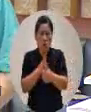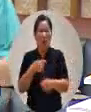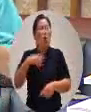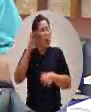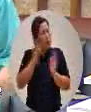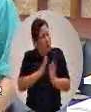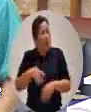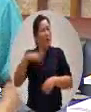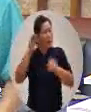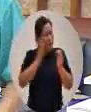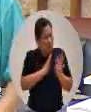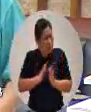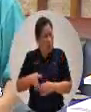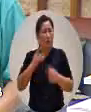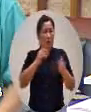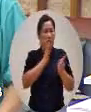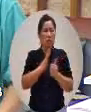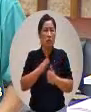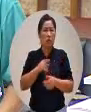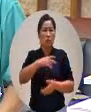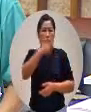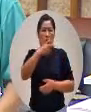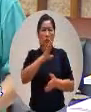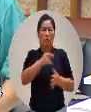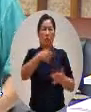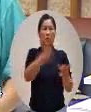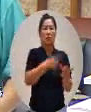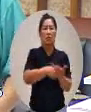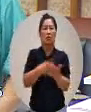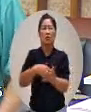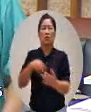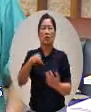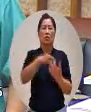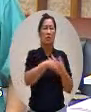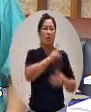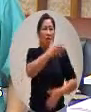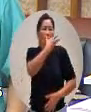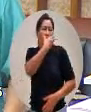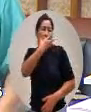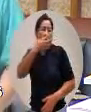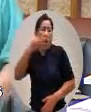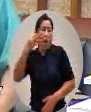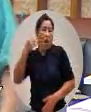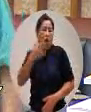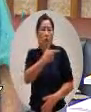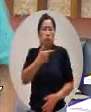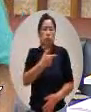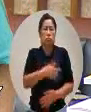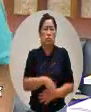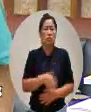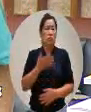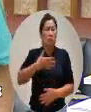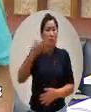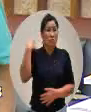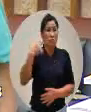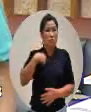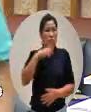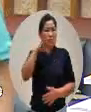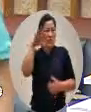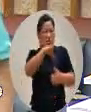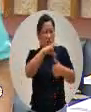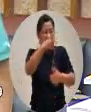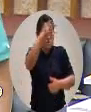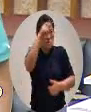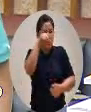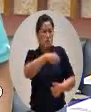他要處理他也只要辦了有一點瑕疵啦有一點草率啦說這久以前我還在賣警察啦啊像